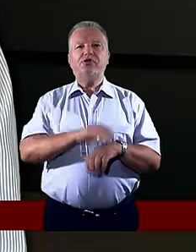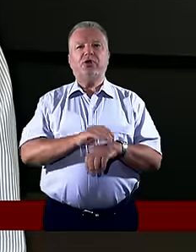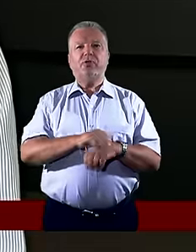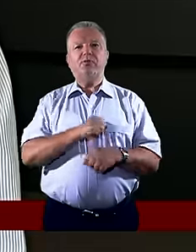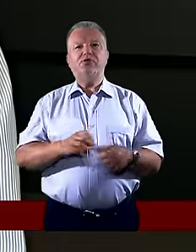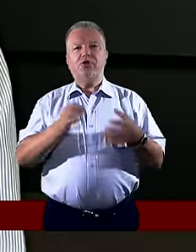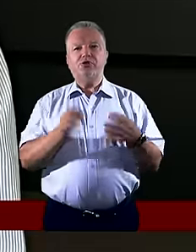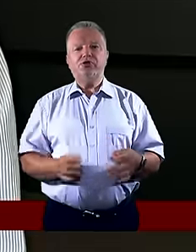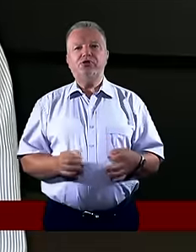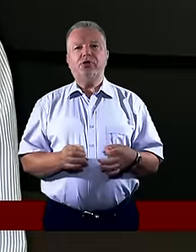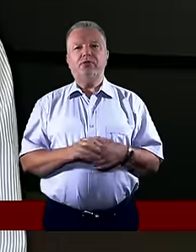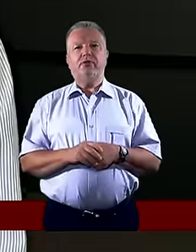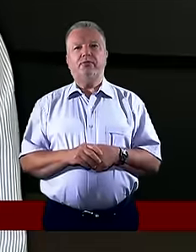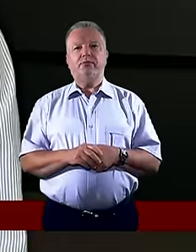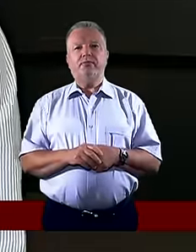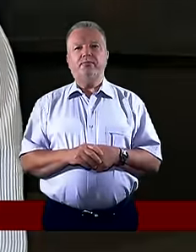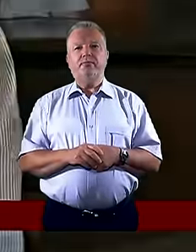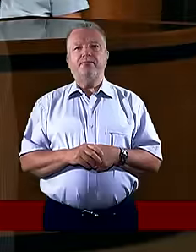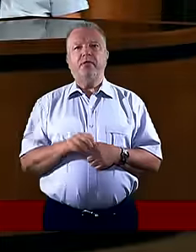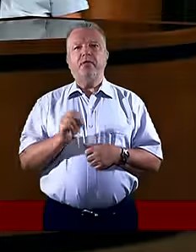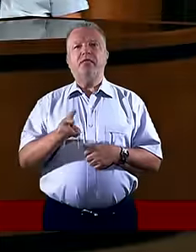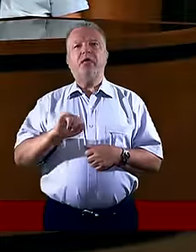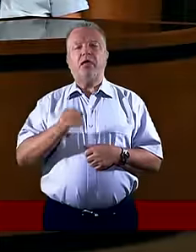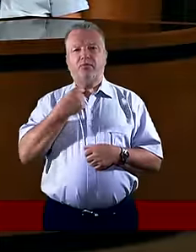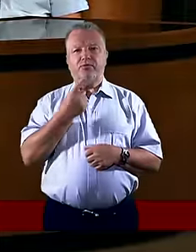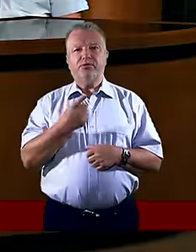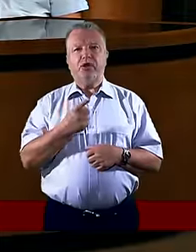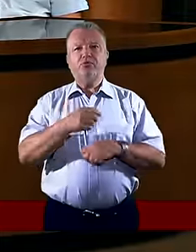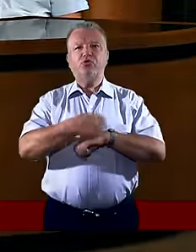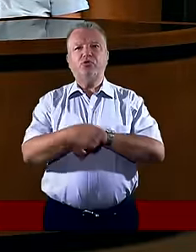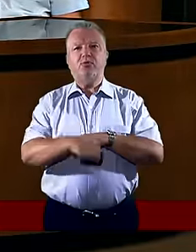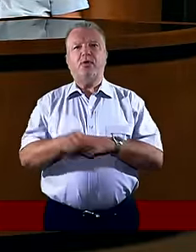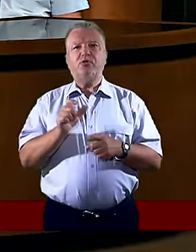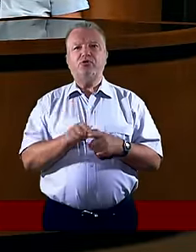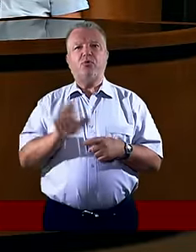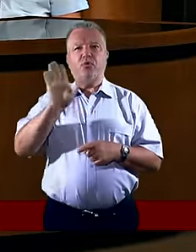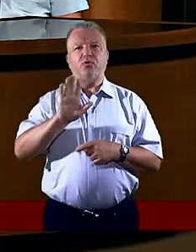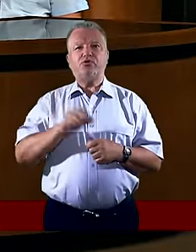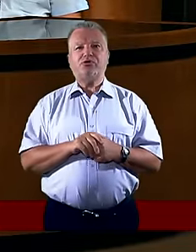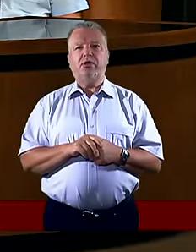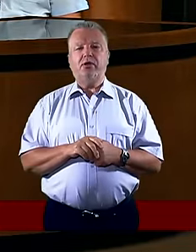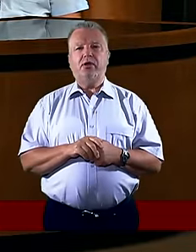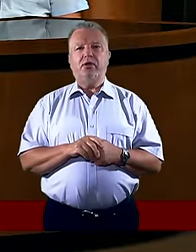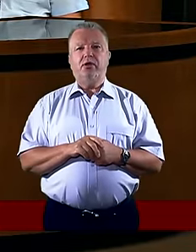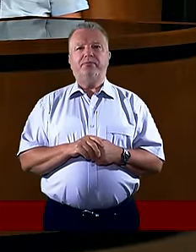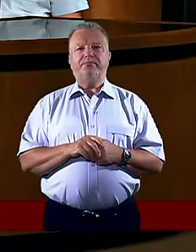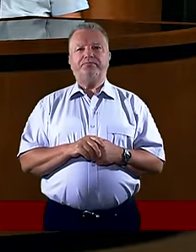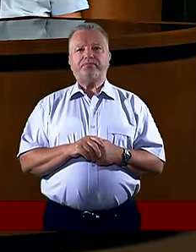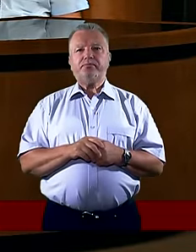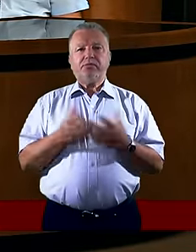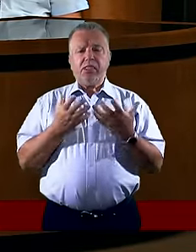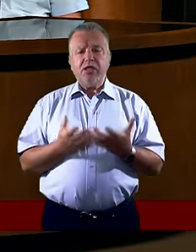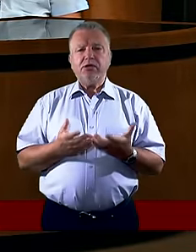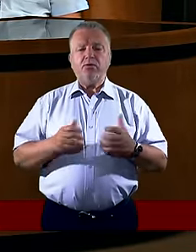dzisiejszego rozważania. Ale tak jak powiedziałem, rozważamy Słowo Boże. Rozważamy konkretne przypadki z życia Pana Jezusa i